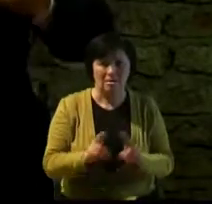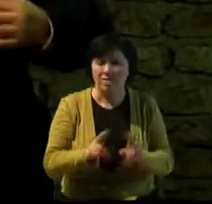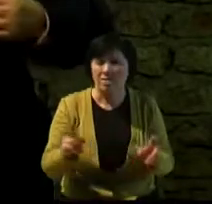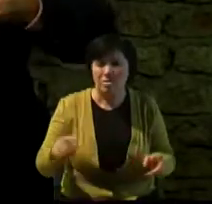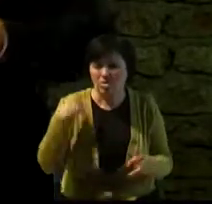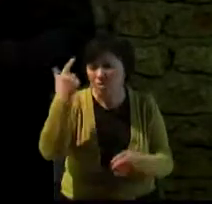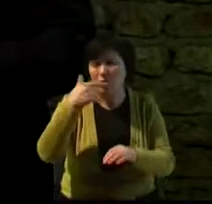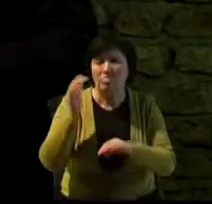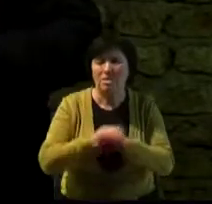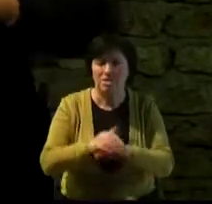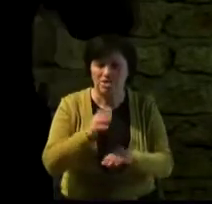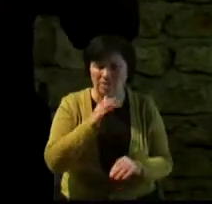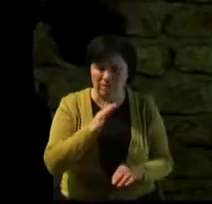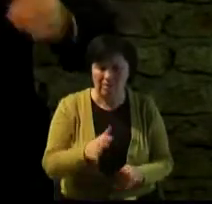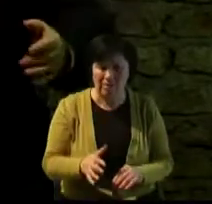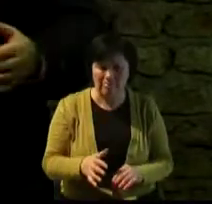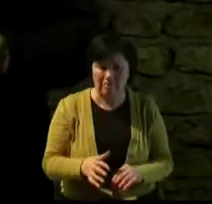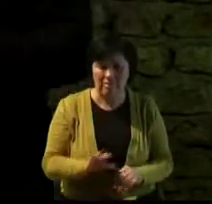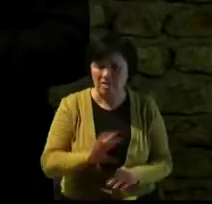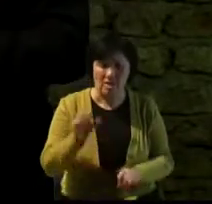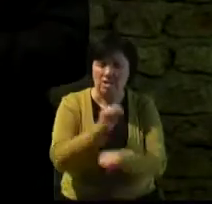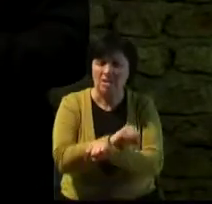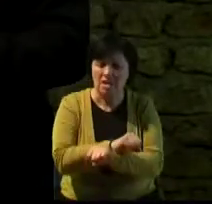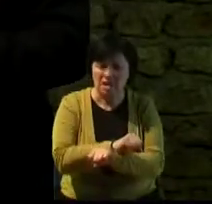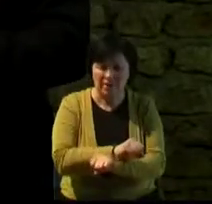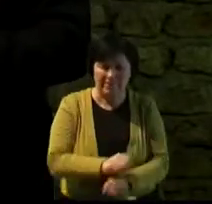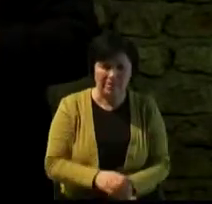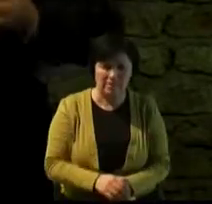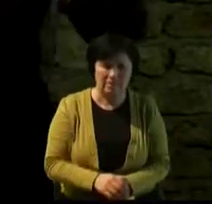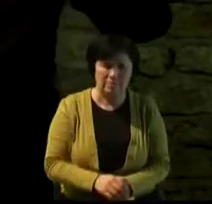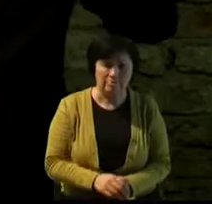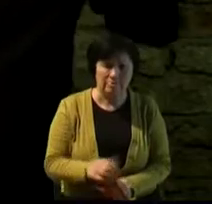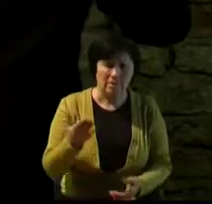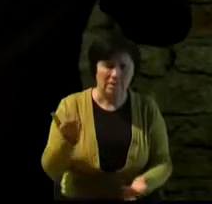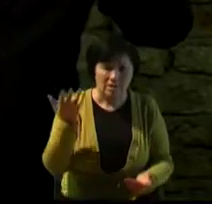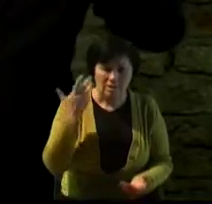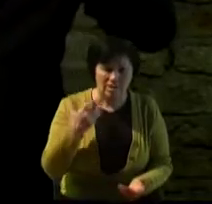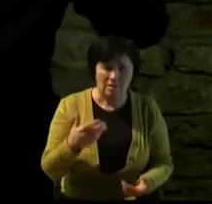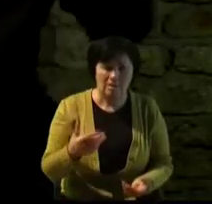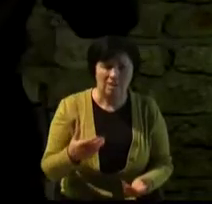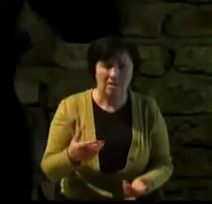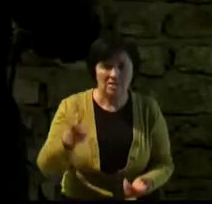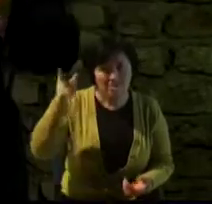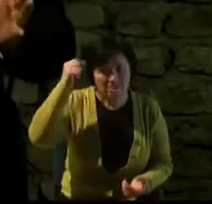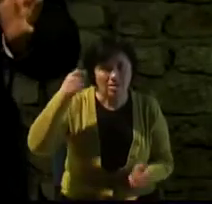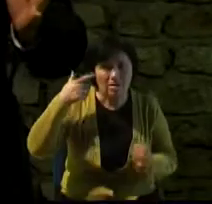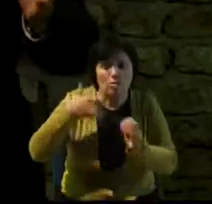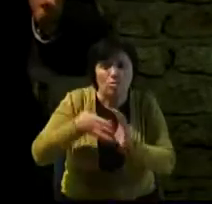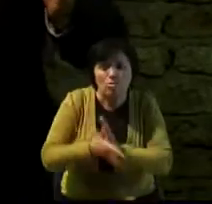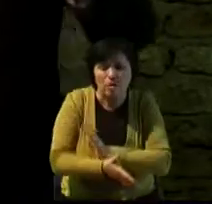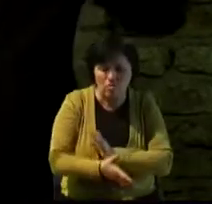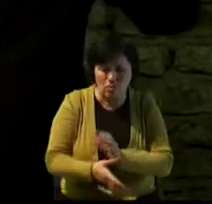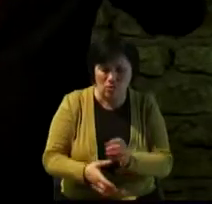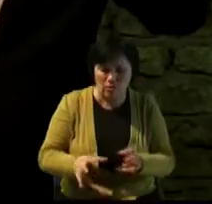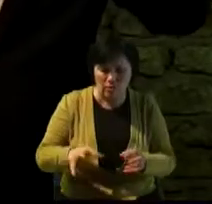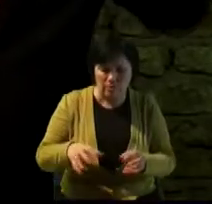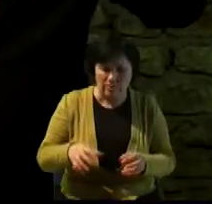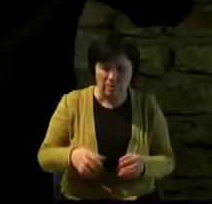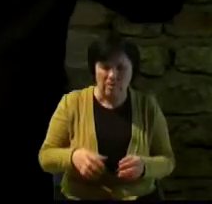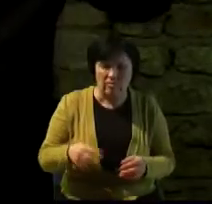Его присутствии. И мы понимаем, что это место, где мы находимся, наполняет много разных вещей. Пошли у